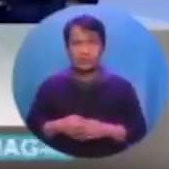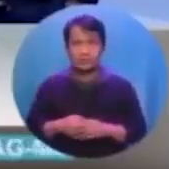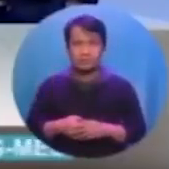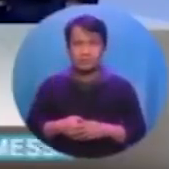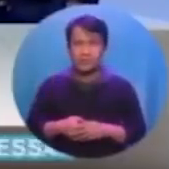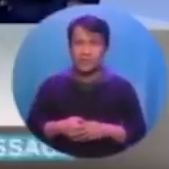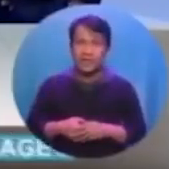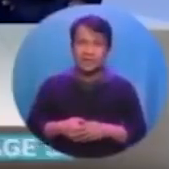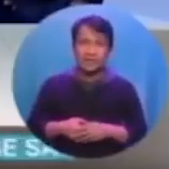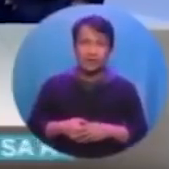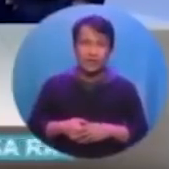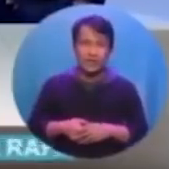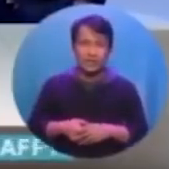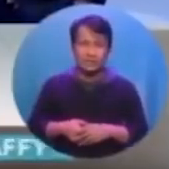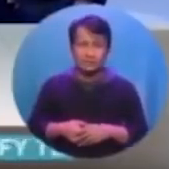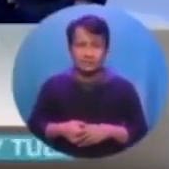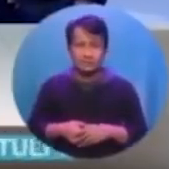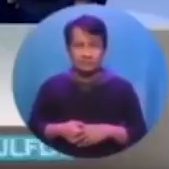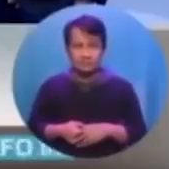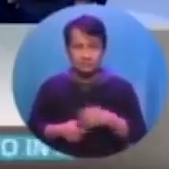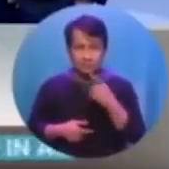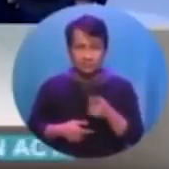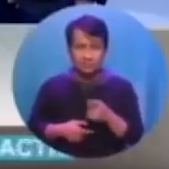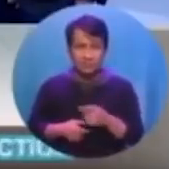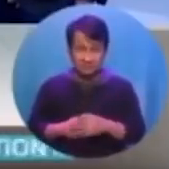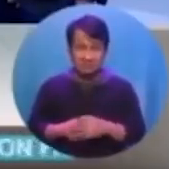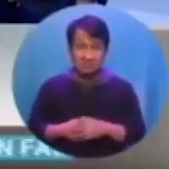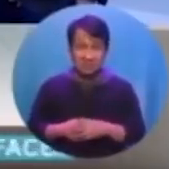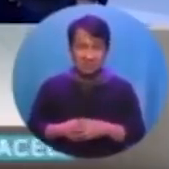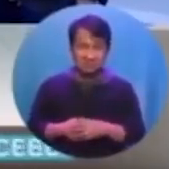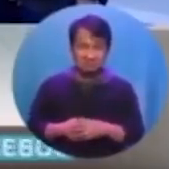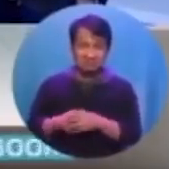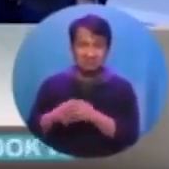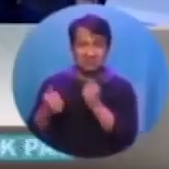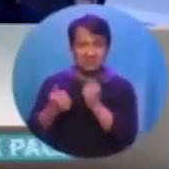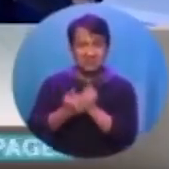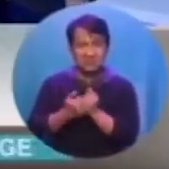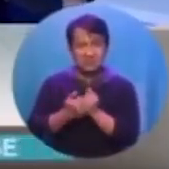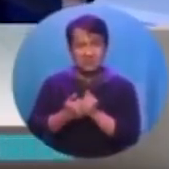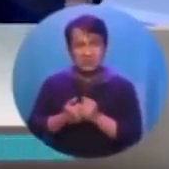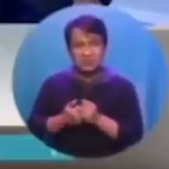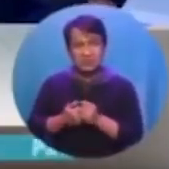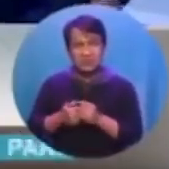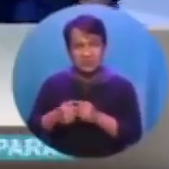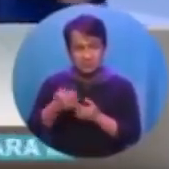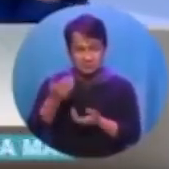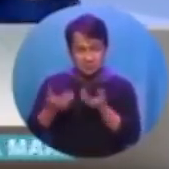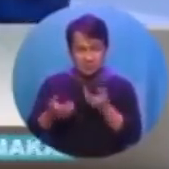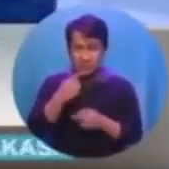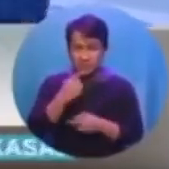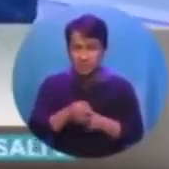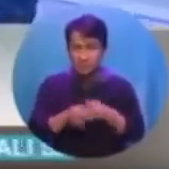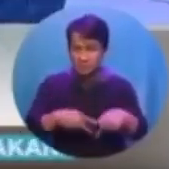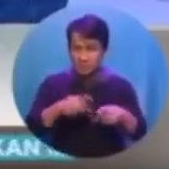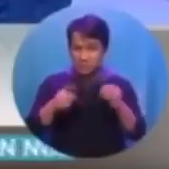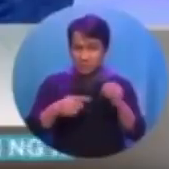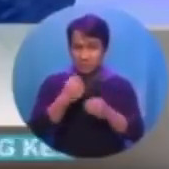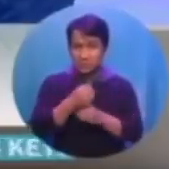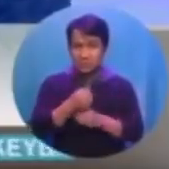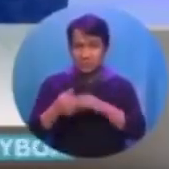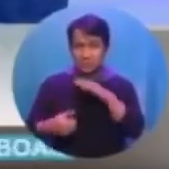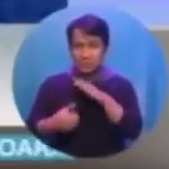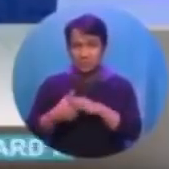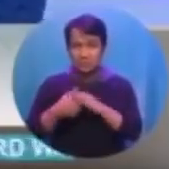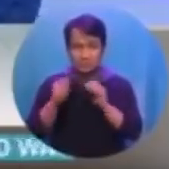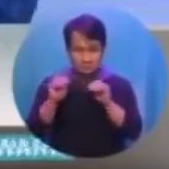Yung asawa ko lang nagsabi na sinasabi ng mga tao, Idol. So, ibig sabihin, pag sinasabi ng mga tao, dumilitaw